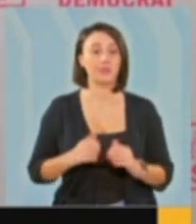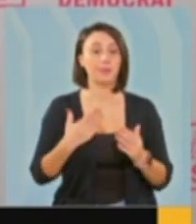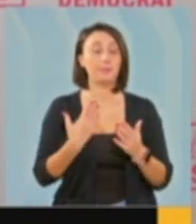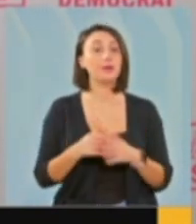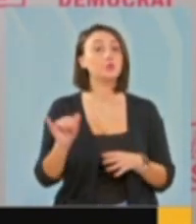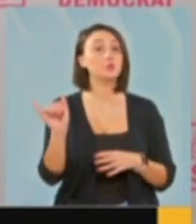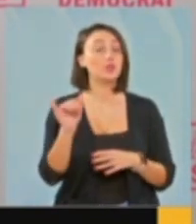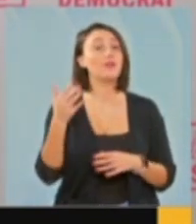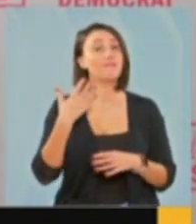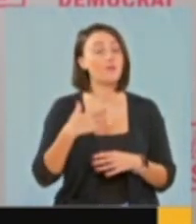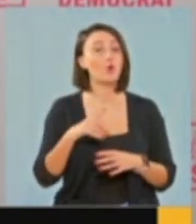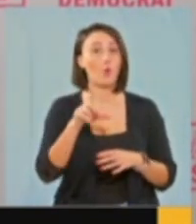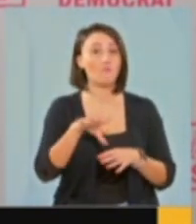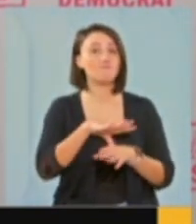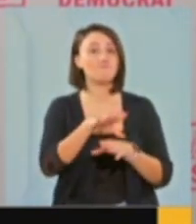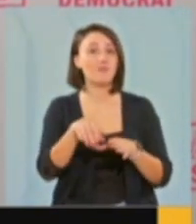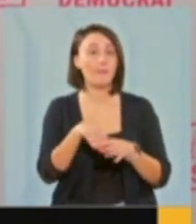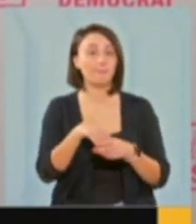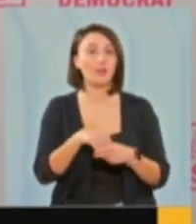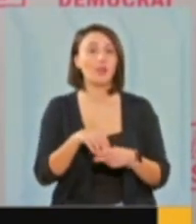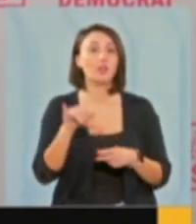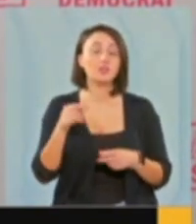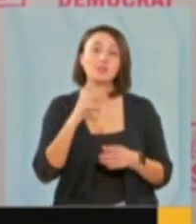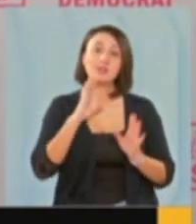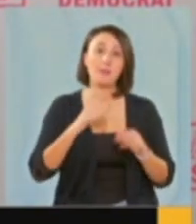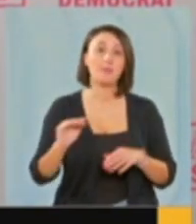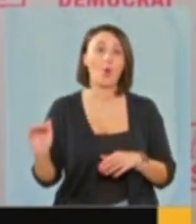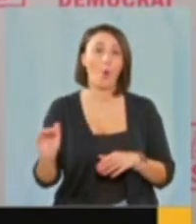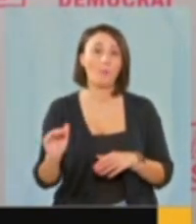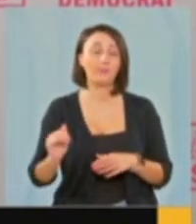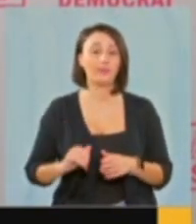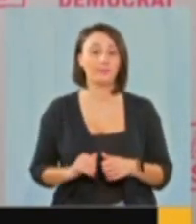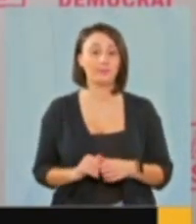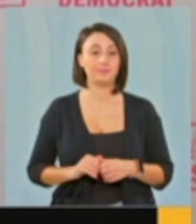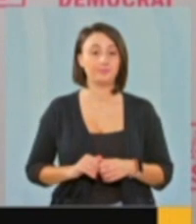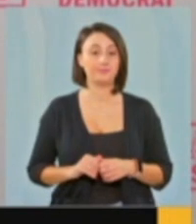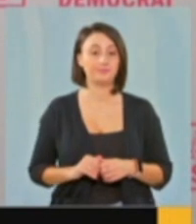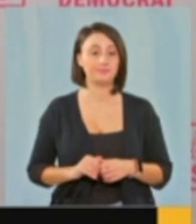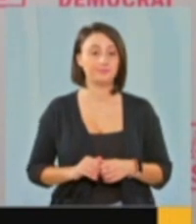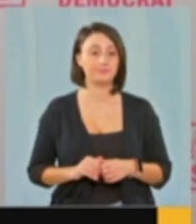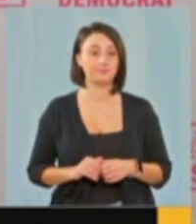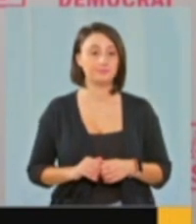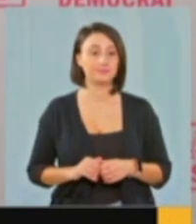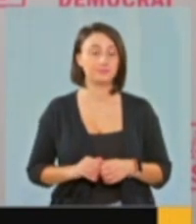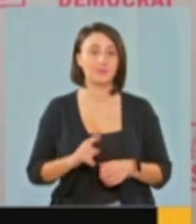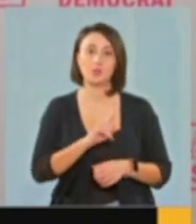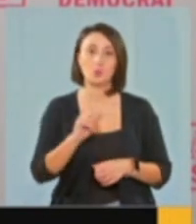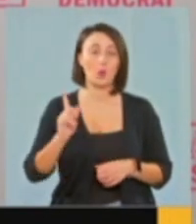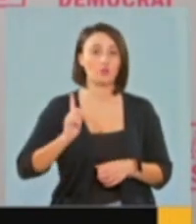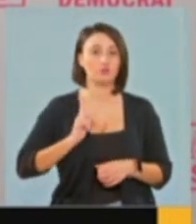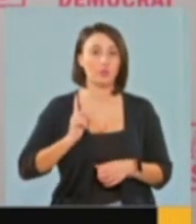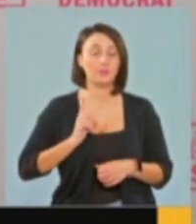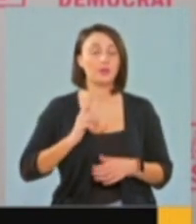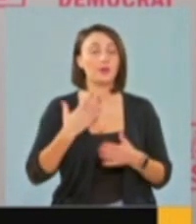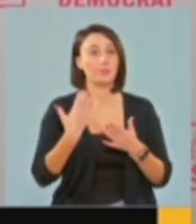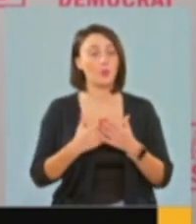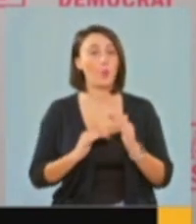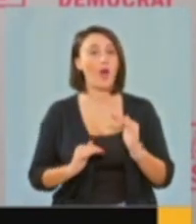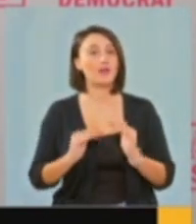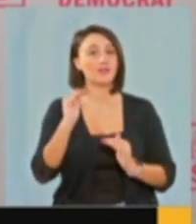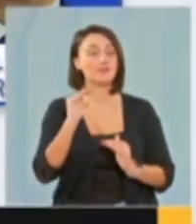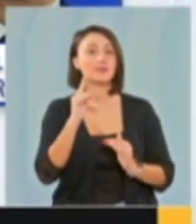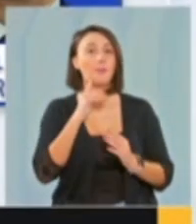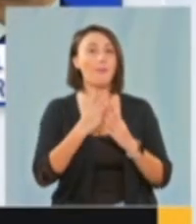cei care își doresc o familie și să aibă copiii nu Să nu ne așteptăm ca să crească